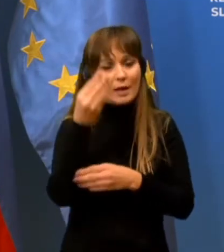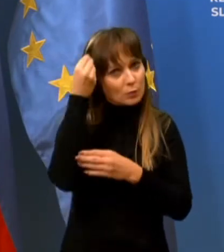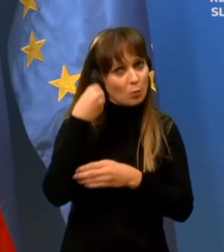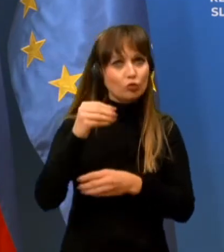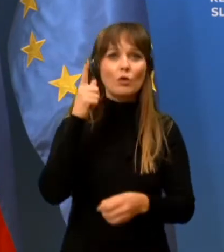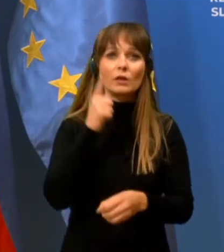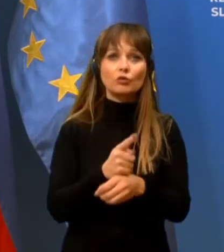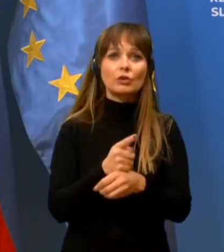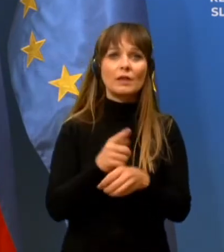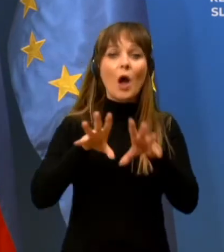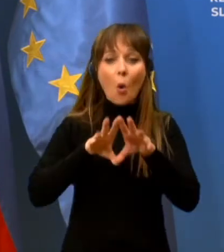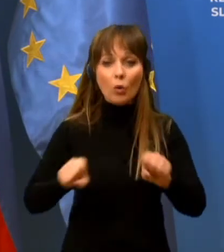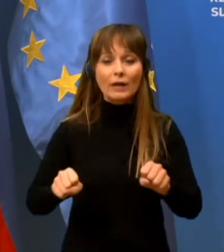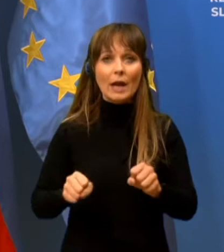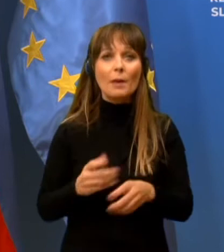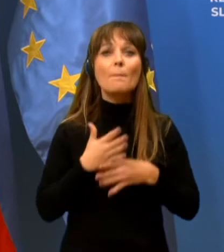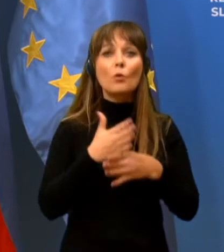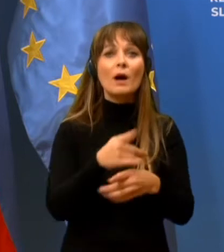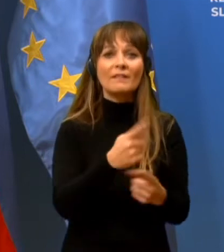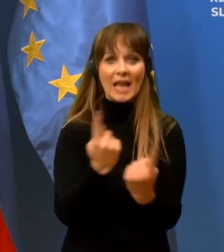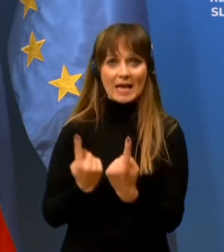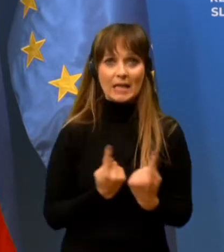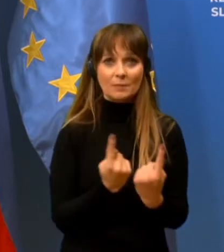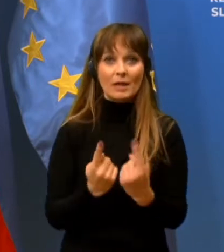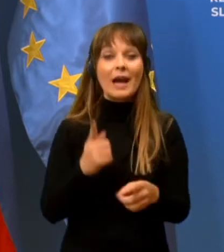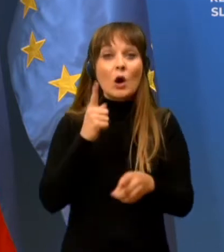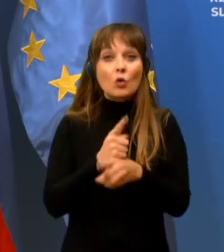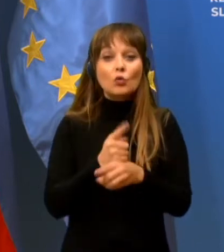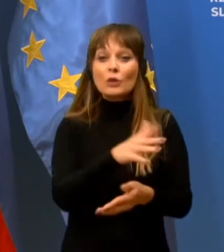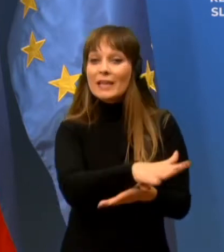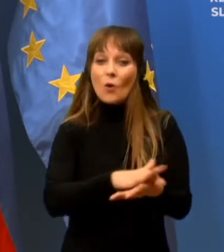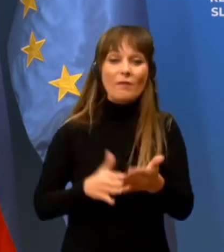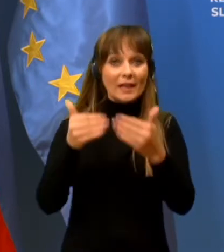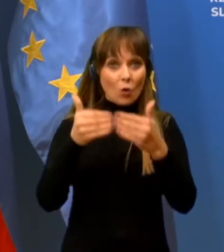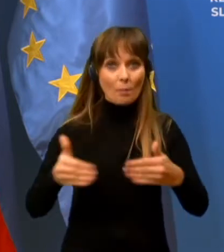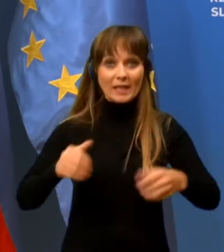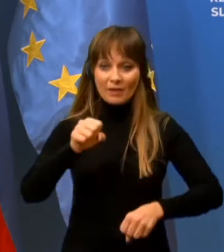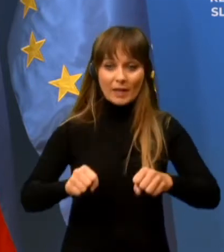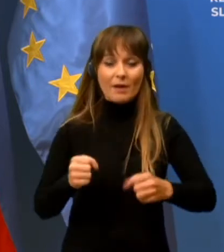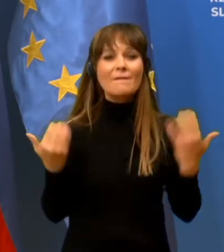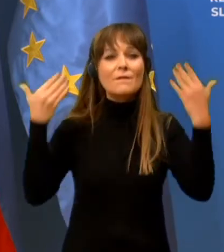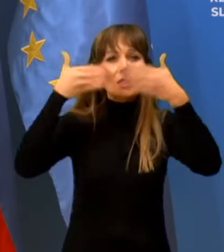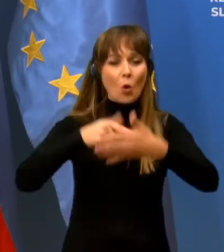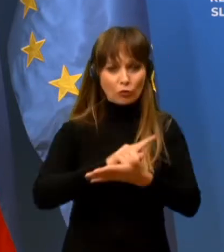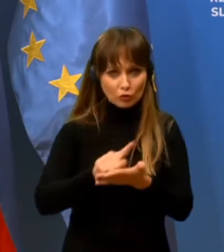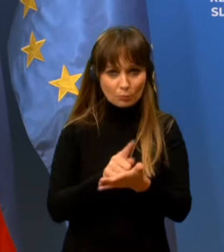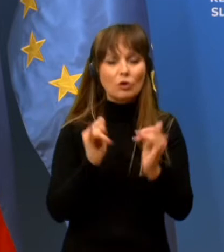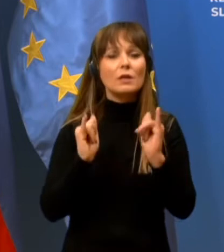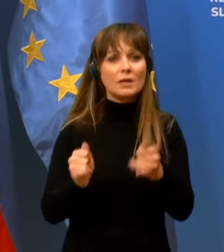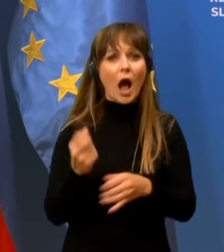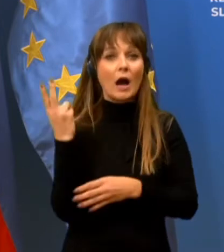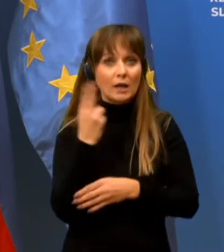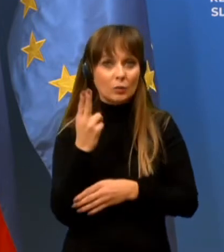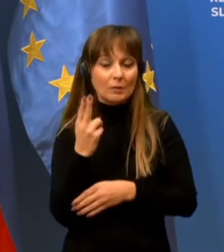odločitve, ukrepe in pomaga v teh razmerah. Tudi uvedbo omejitve gibanja v nočnem času ste razumeli.